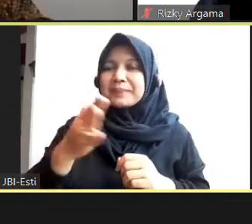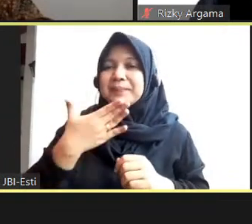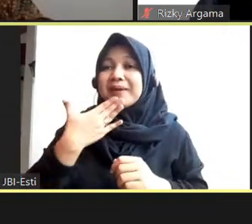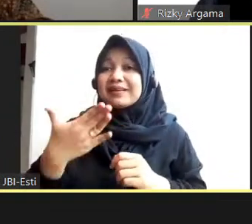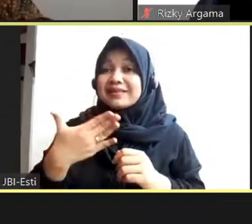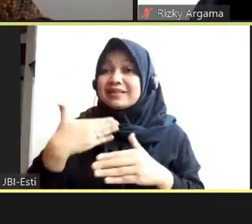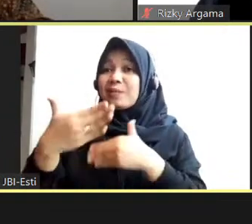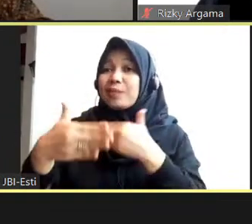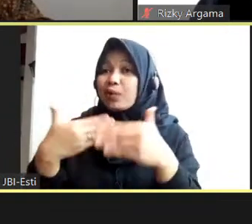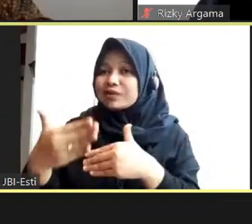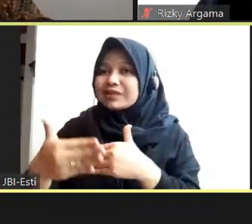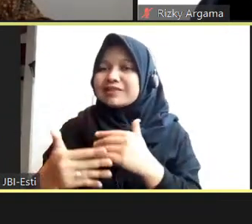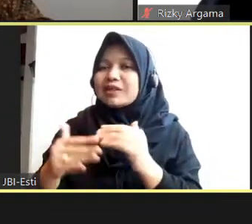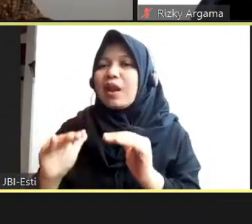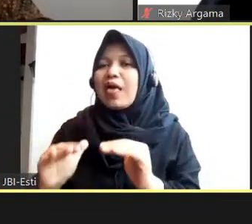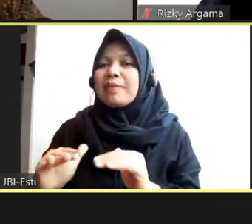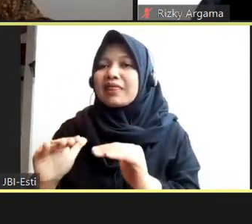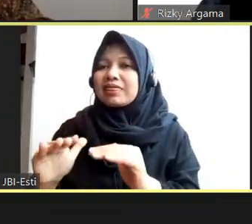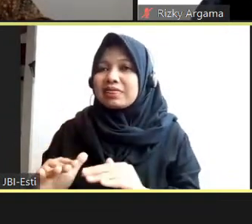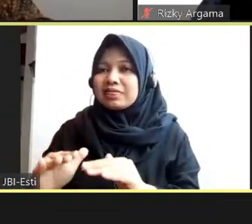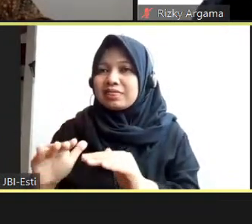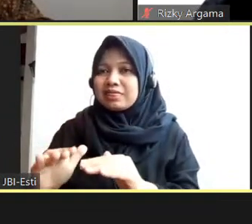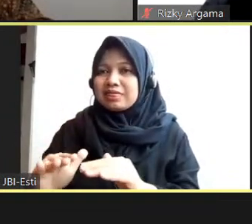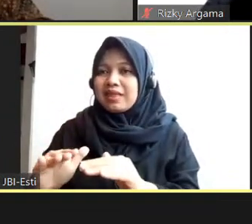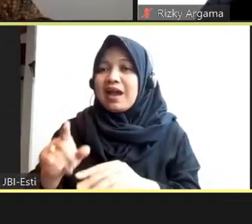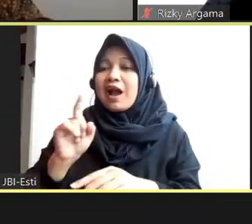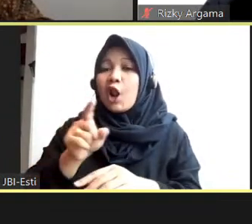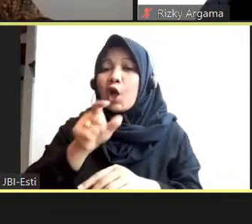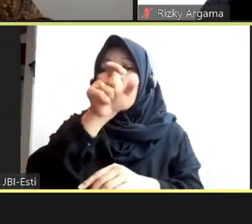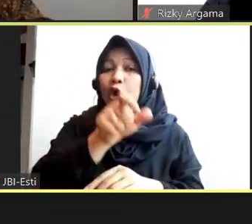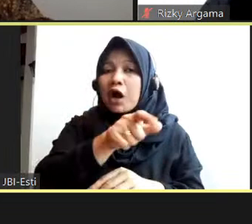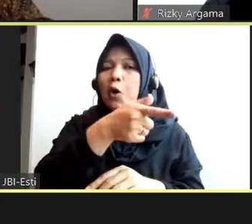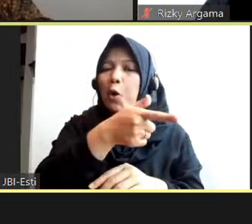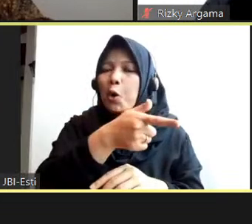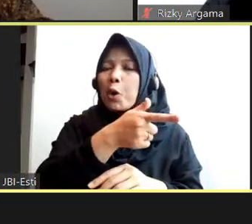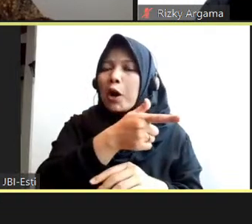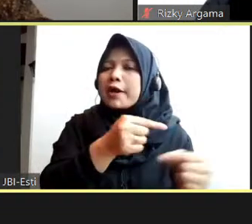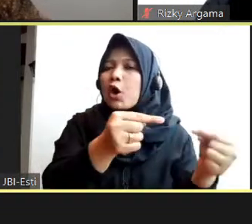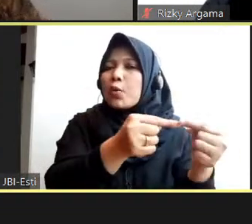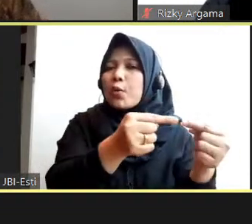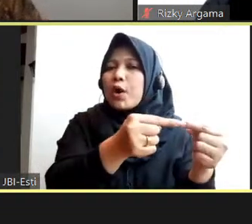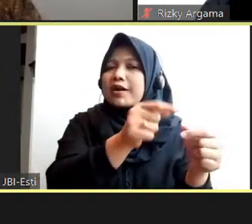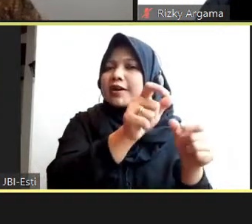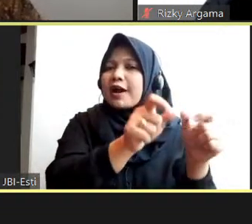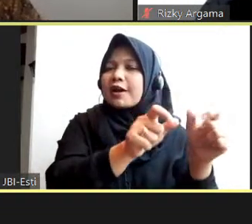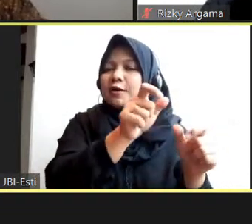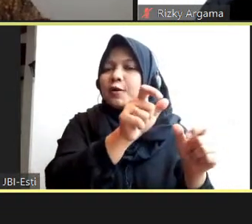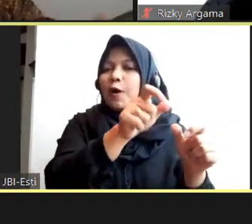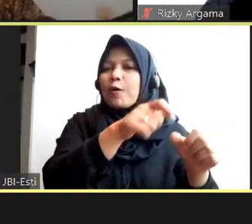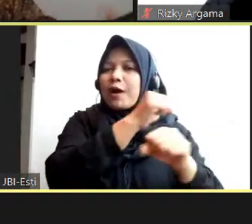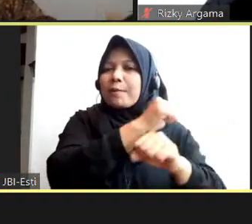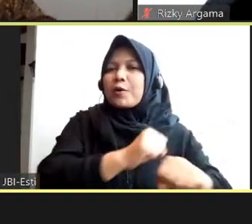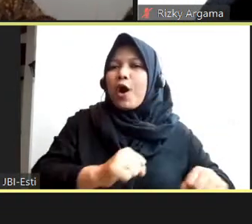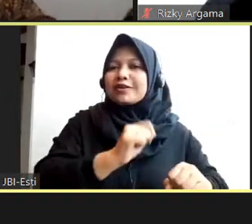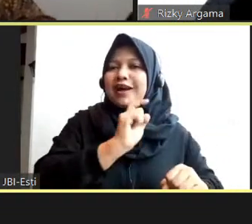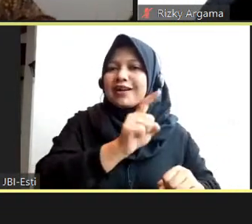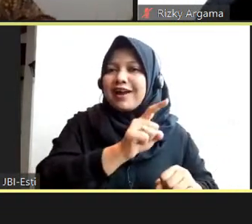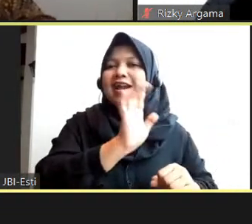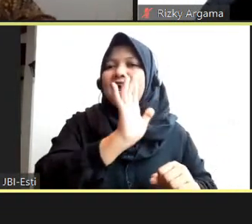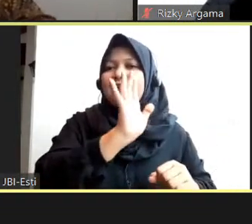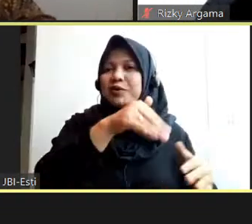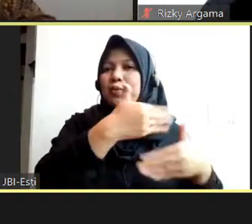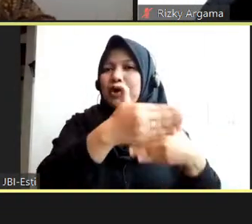dibanding mereka-mereka yang dekat dengan kekuasaan. Sebagai perbandingan, mungkin kasus yang sama,